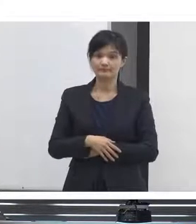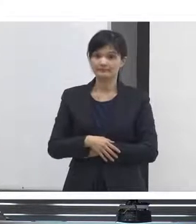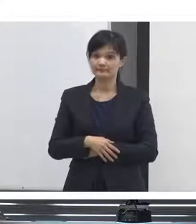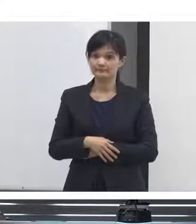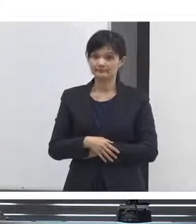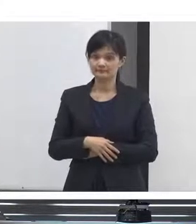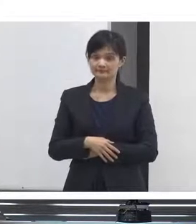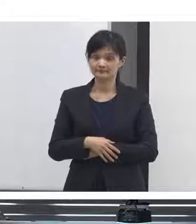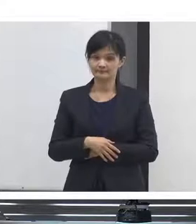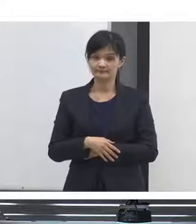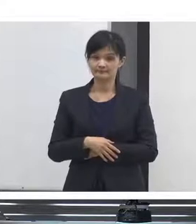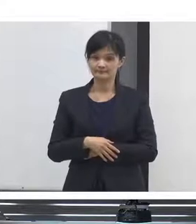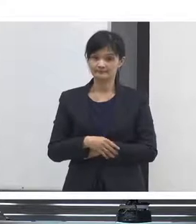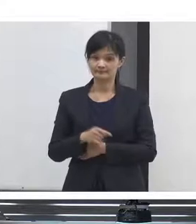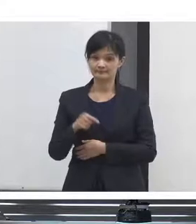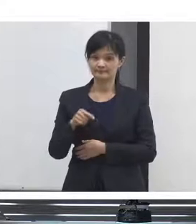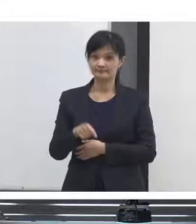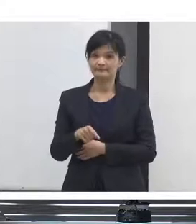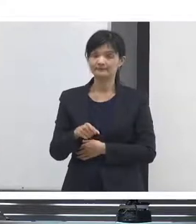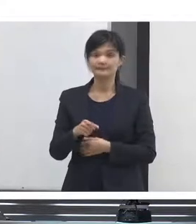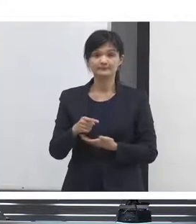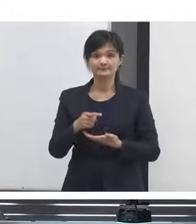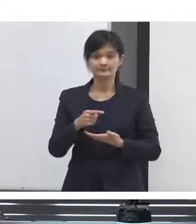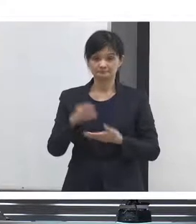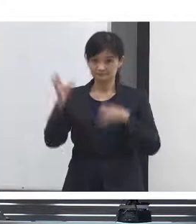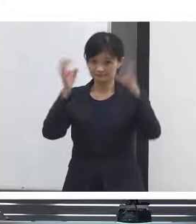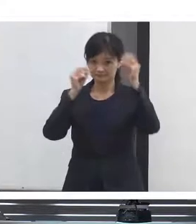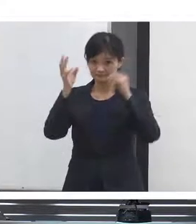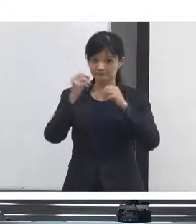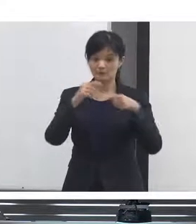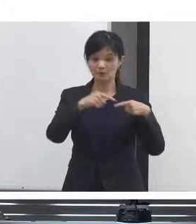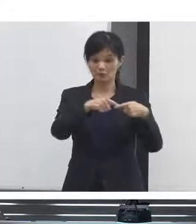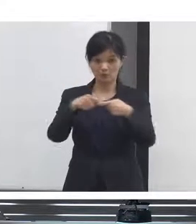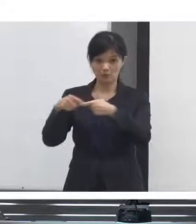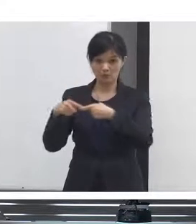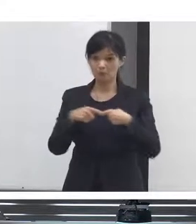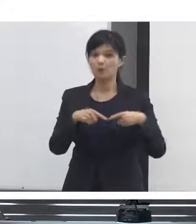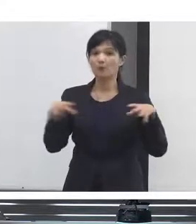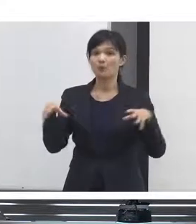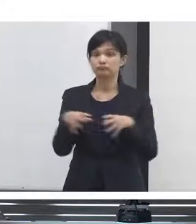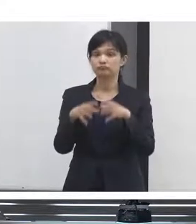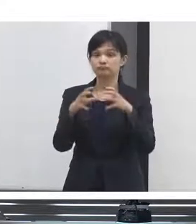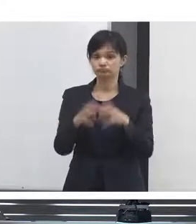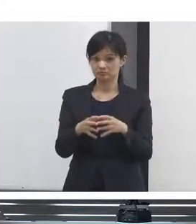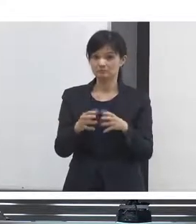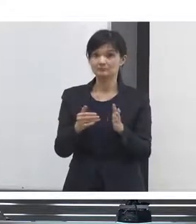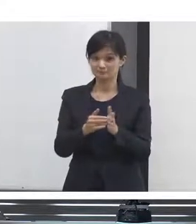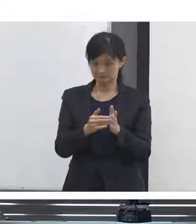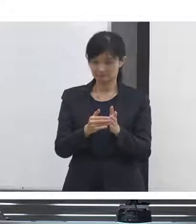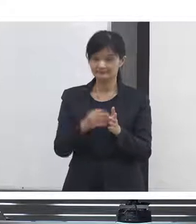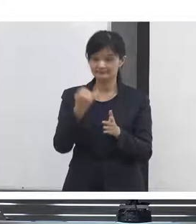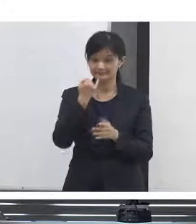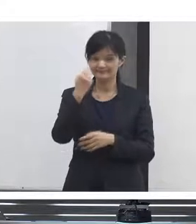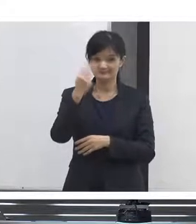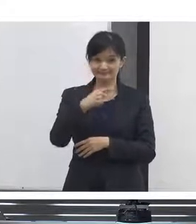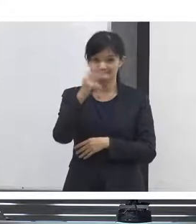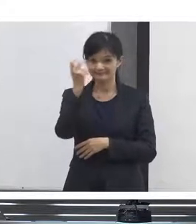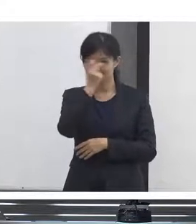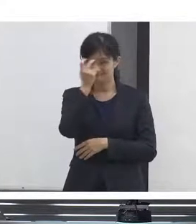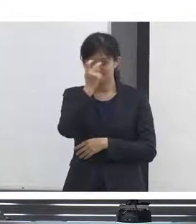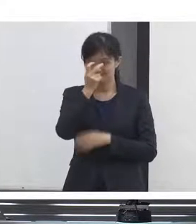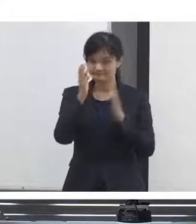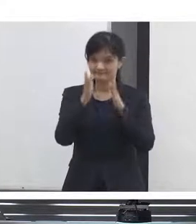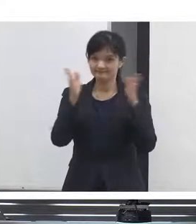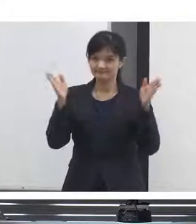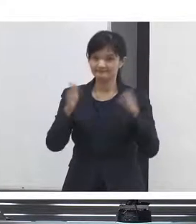这个这内容呢，都是因为你的资料做过适当的串联之后串联在一起，所以呢，你可以做更多的查询哦。那如果你要知道